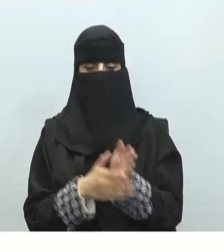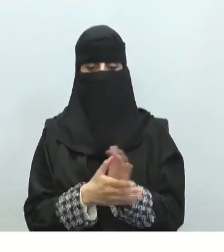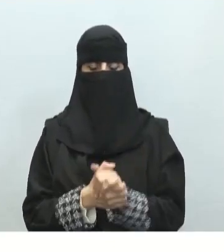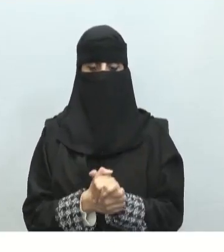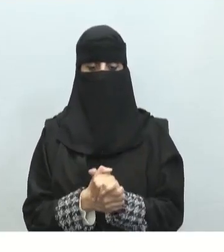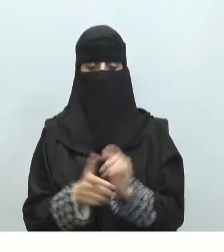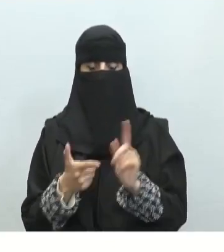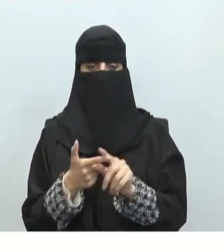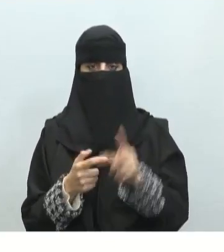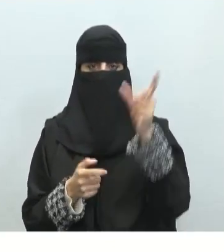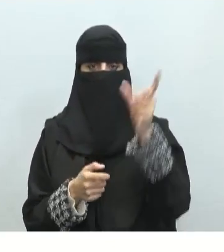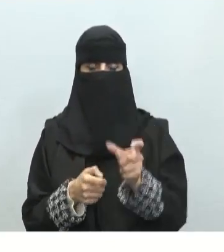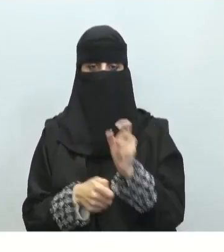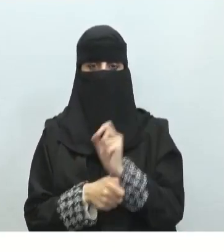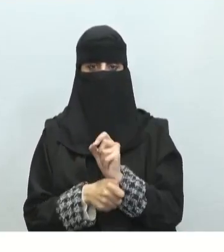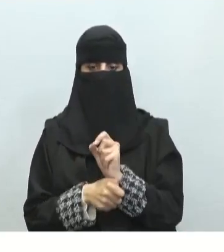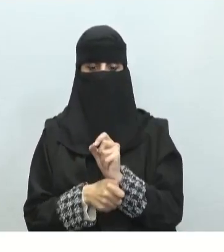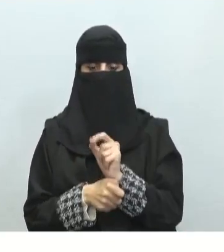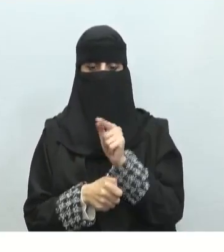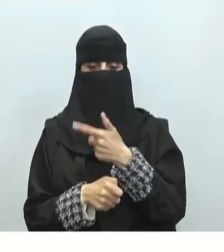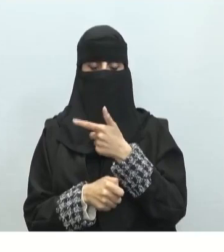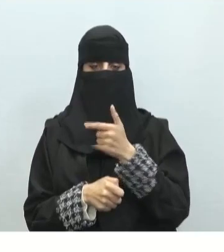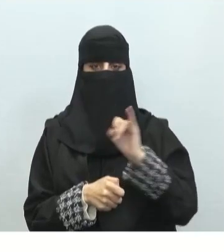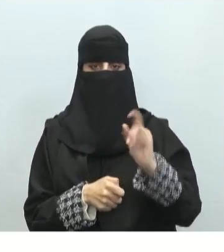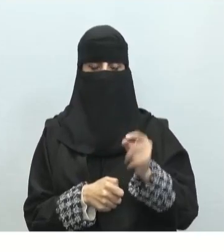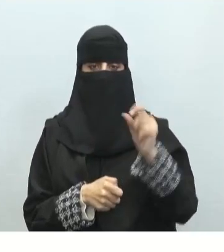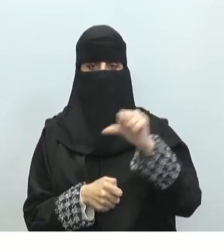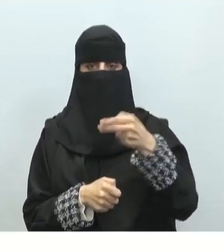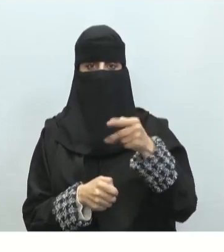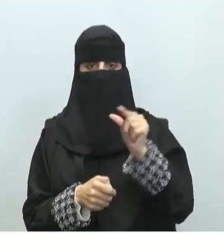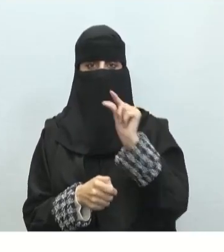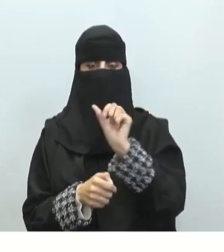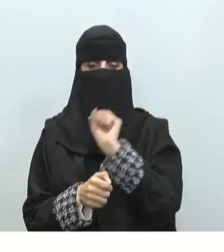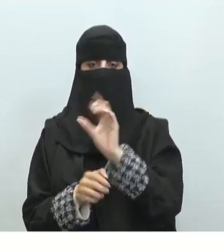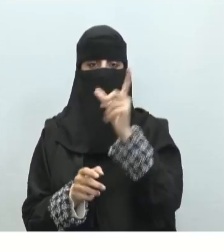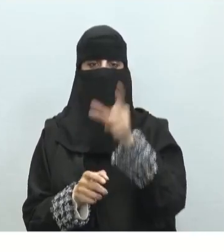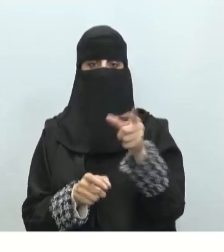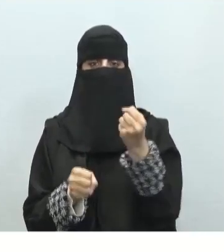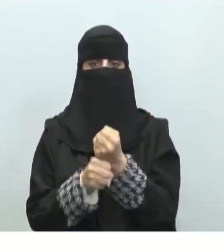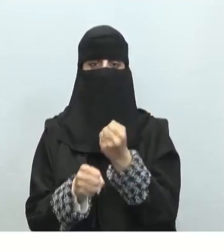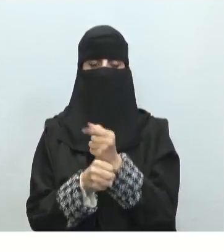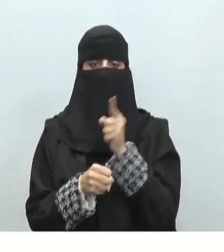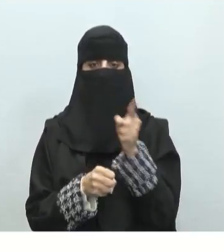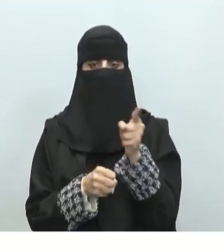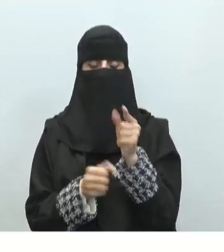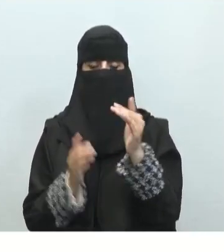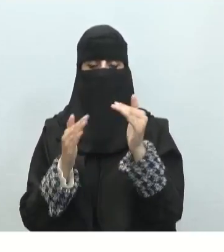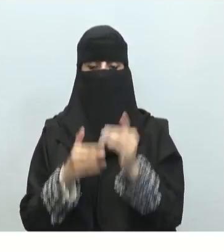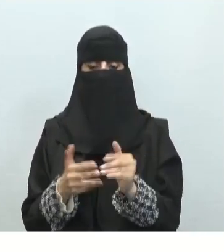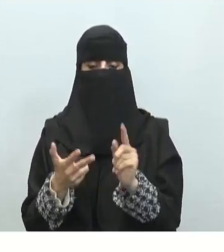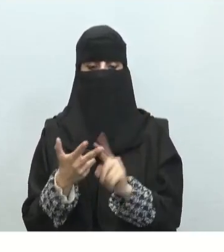والفاعل الفاعل اسم مرفوع يدل على من قام بالفعل من